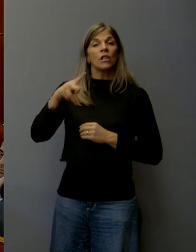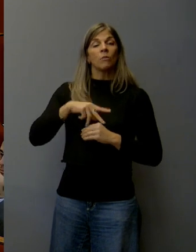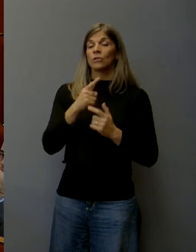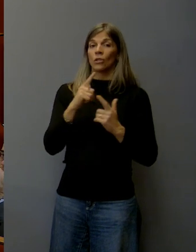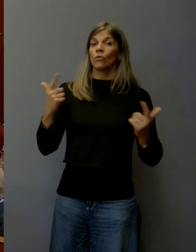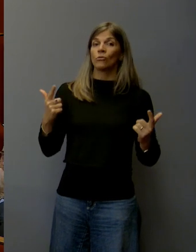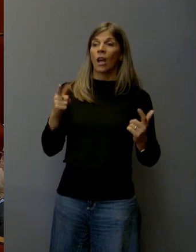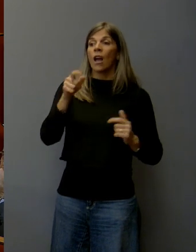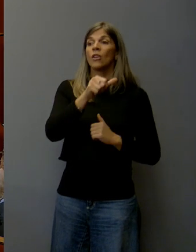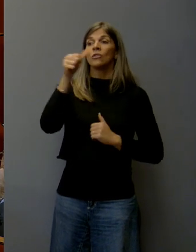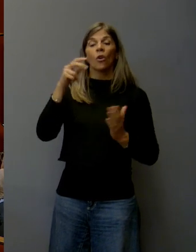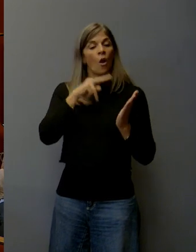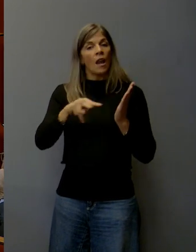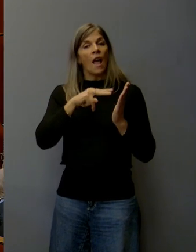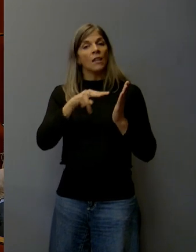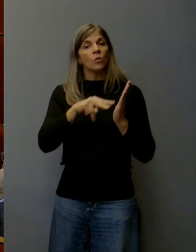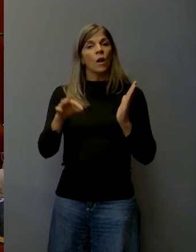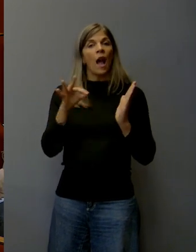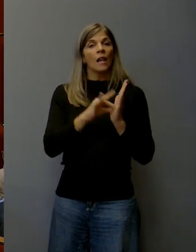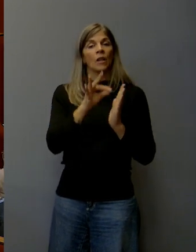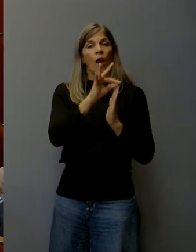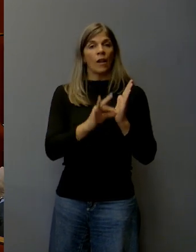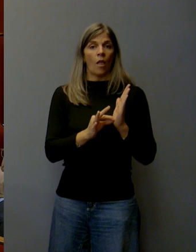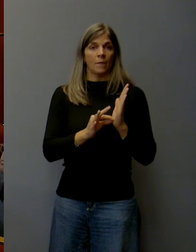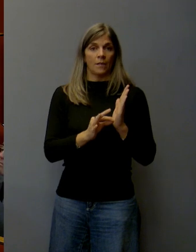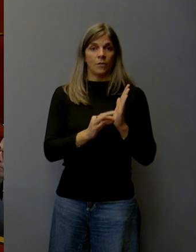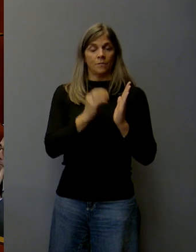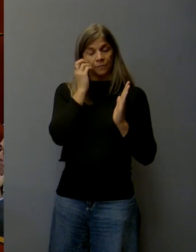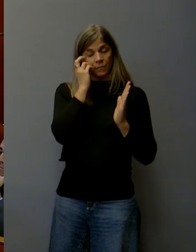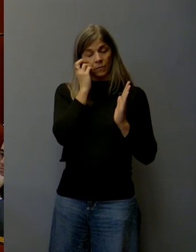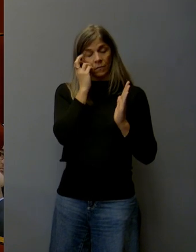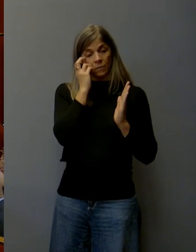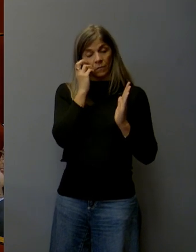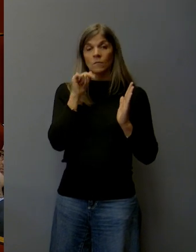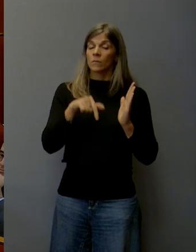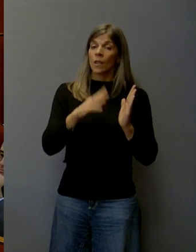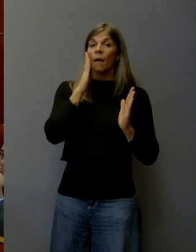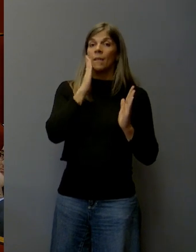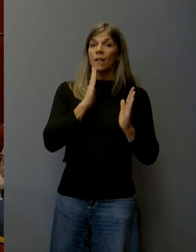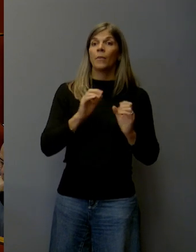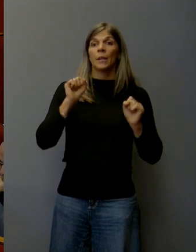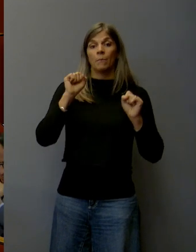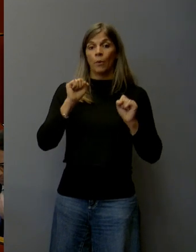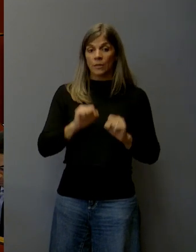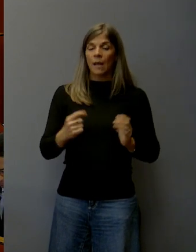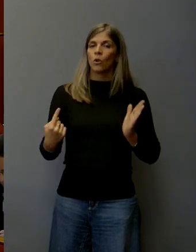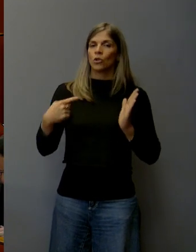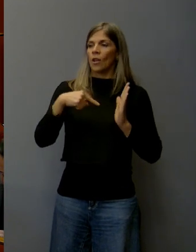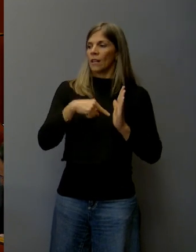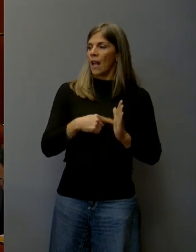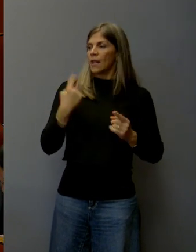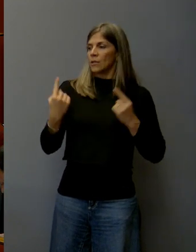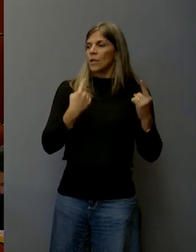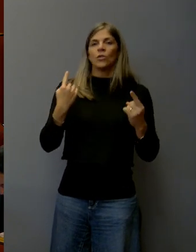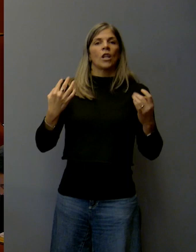stata una lettura di un articolo del regolamento ora possiamo per favore ritornare alla normalità dove ognuno